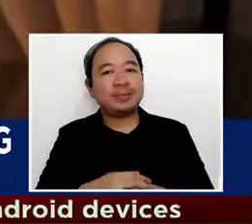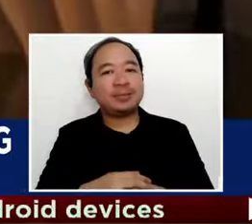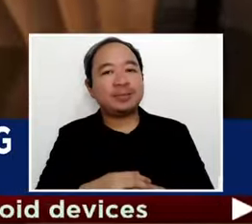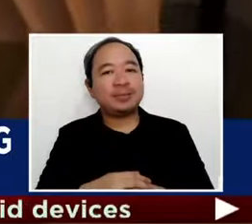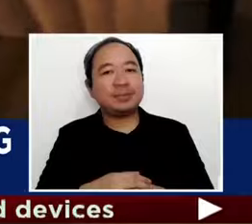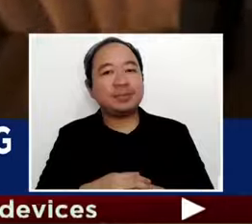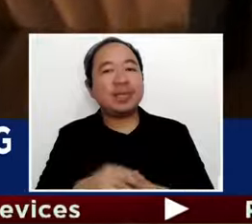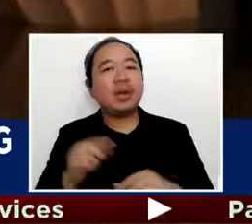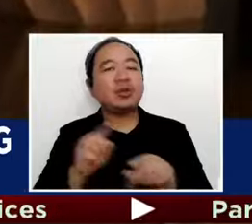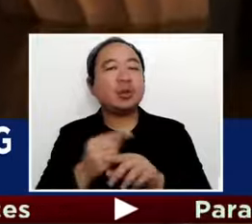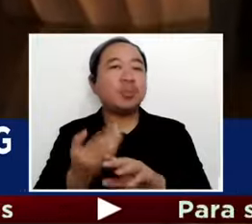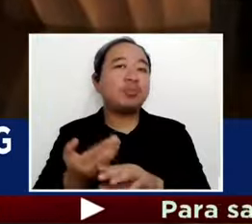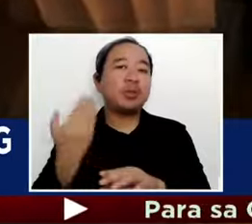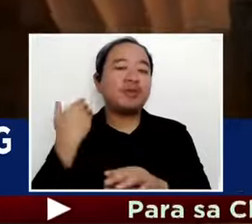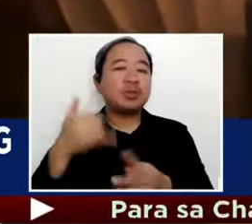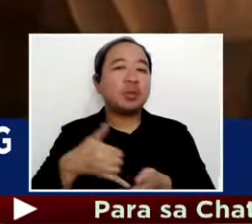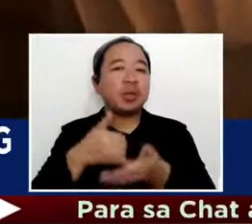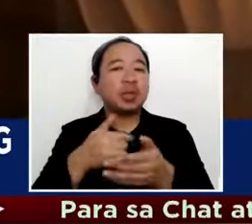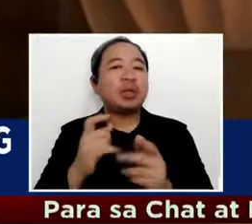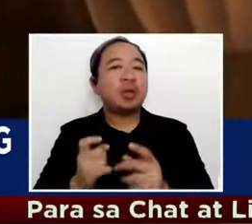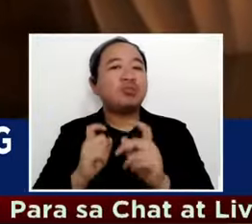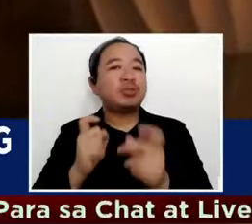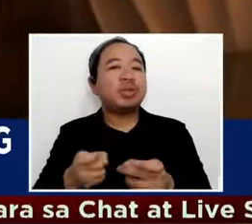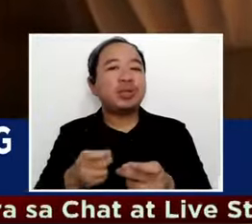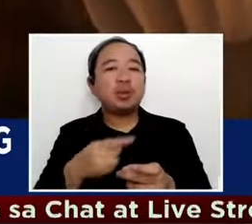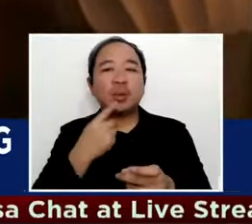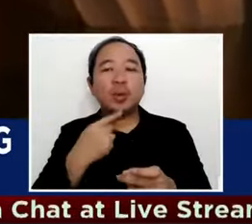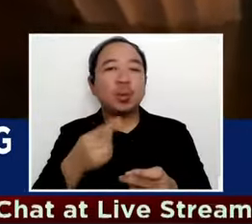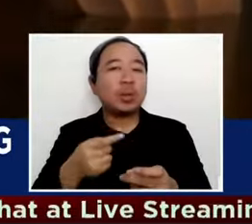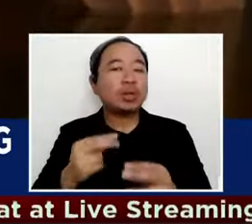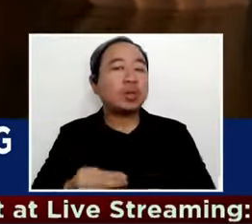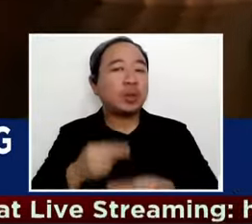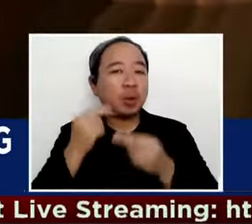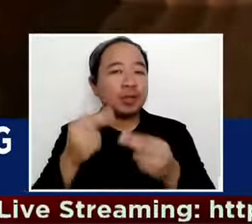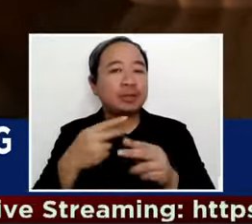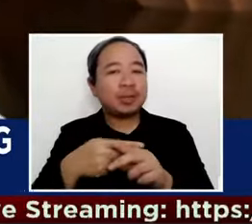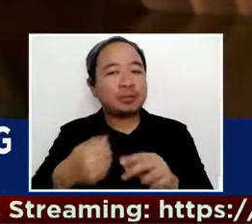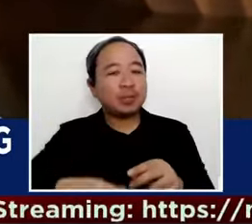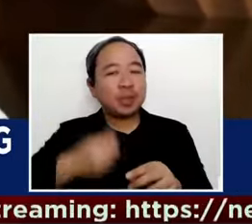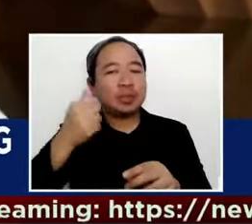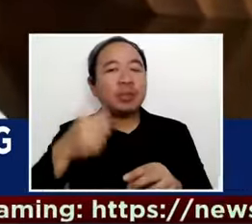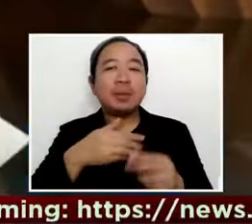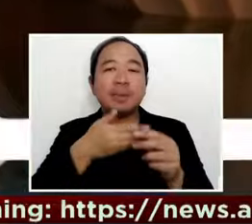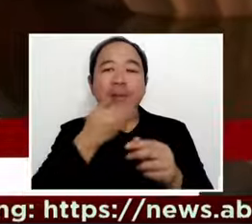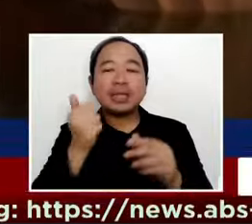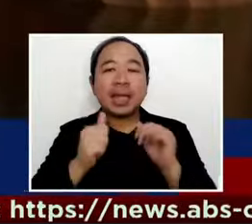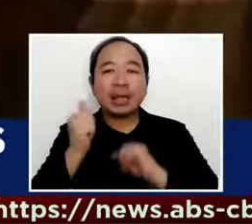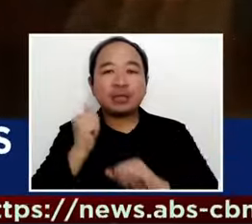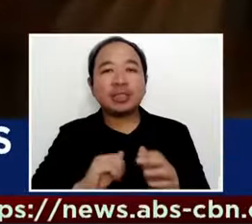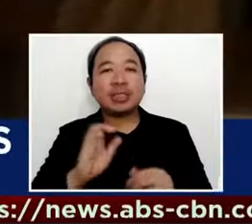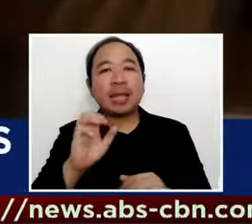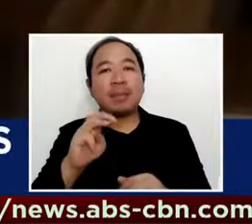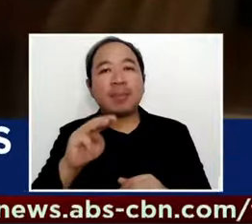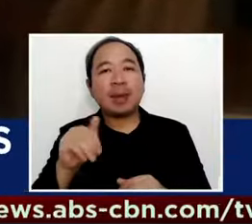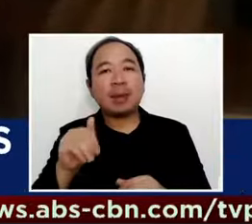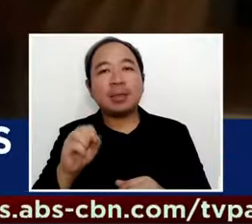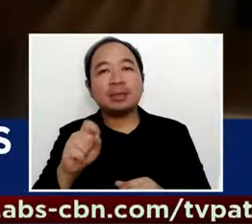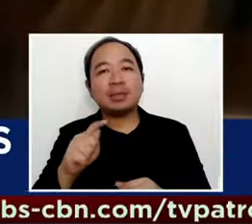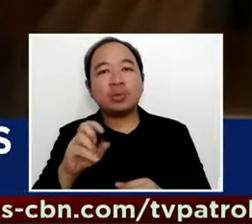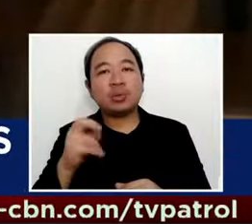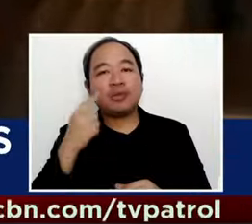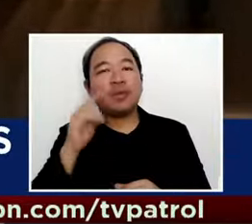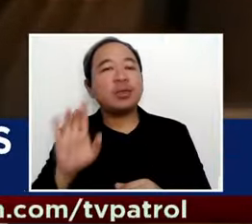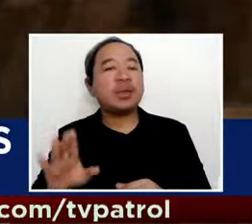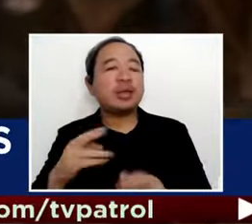previous winner naman ang nagpresent sa mga artistang nominado at nanalo. Hinirang na Best Actress si Emma Stone para sa kanyang pagganap sa Poor